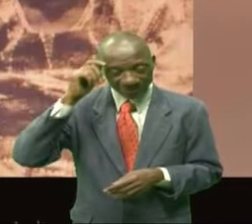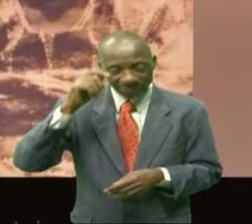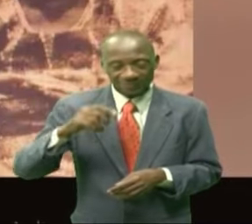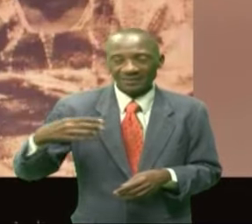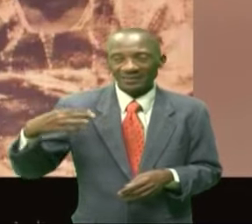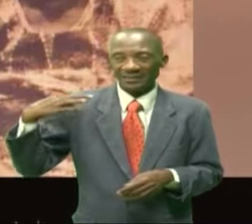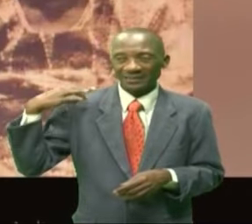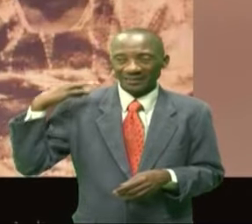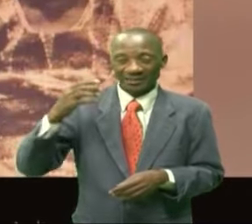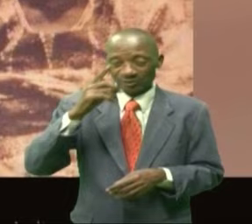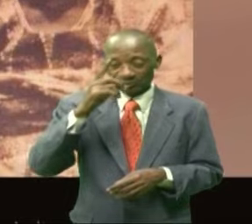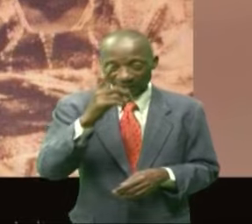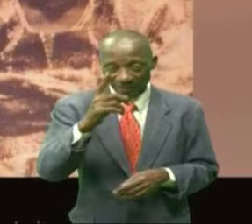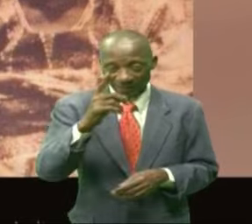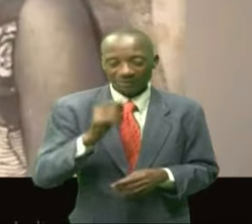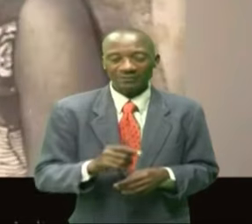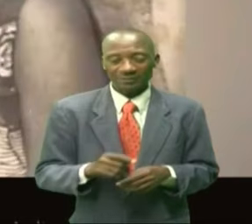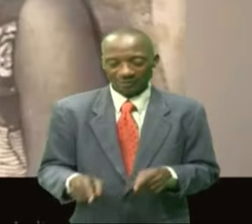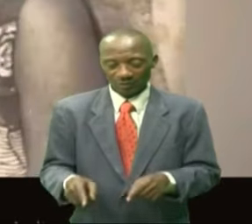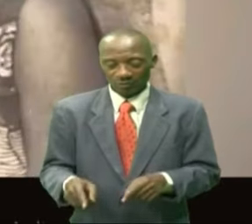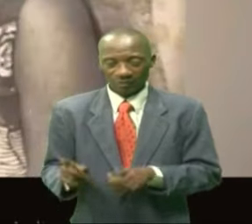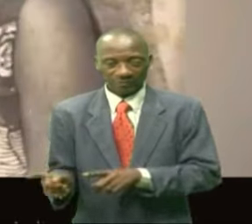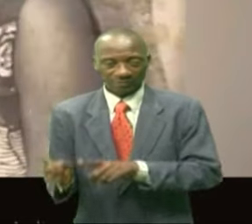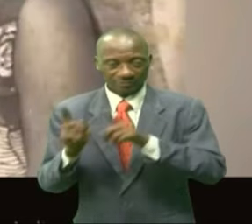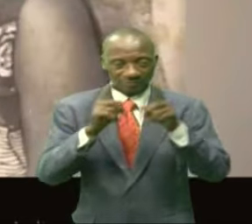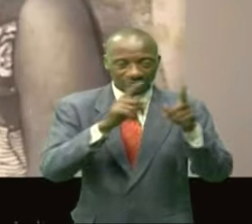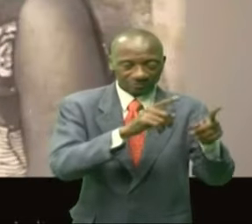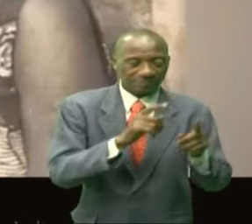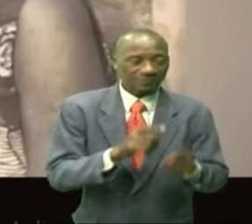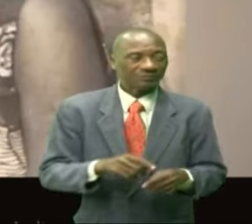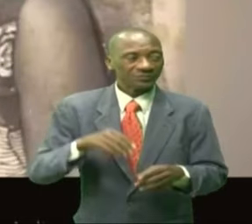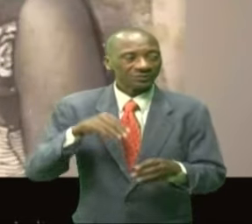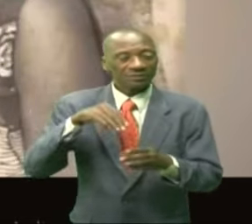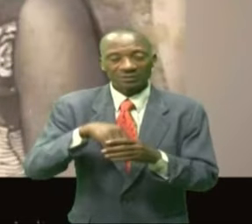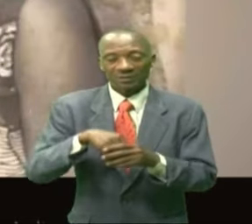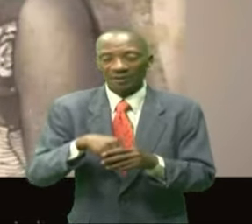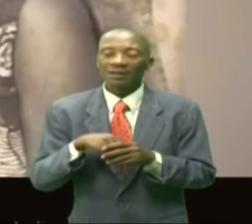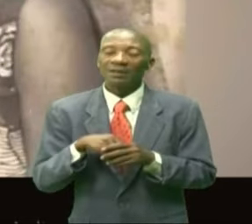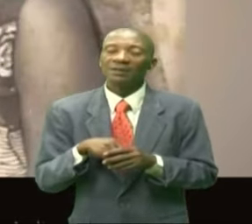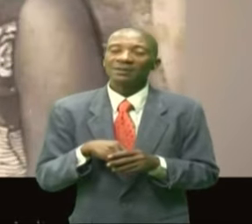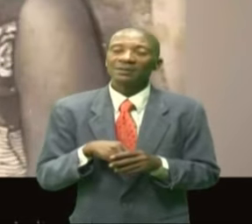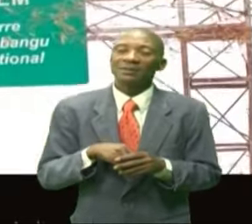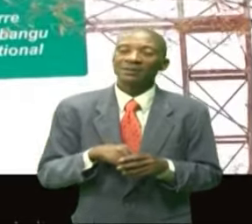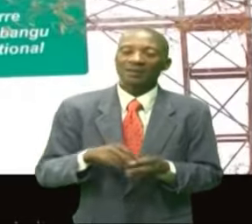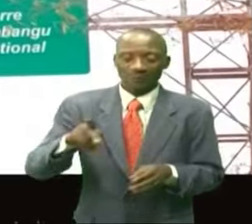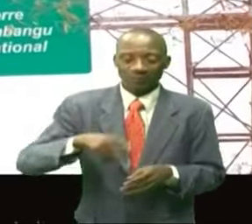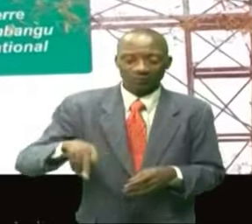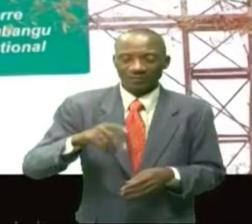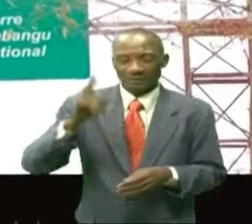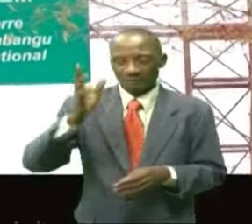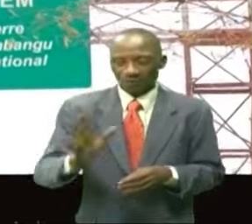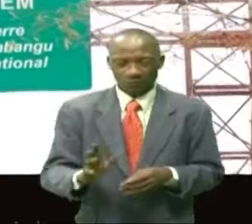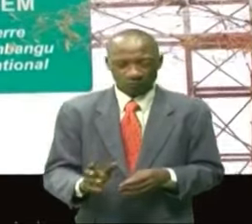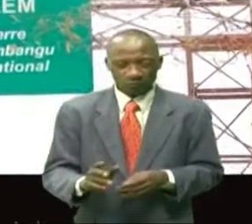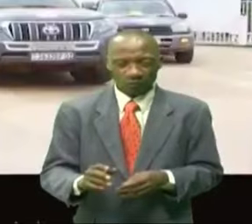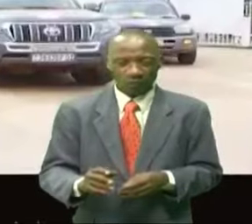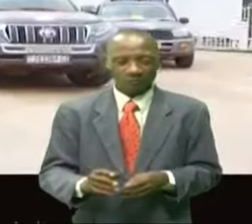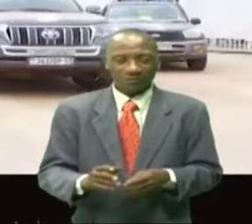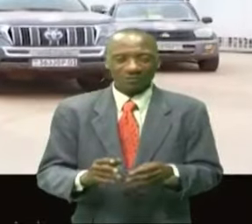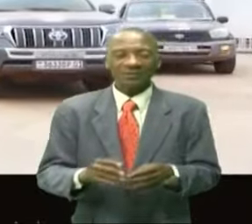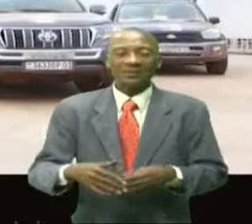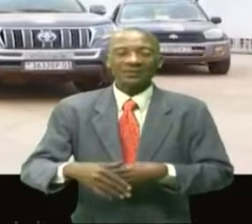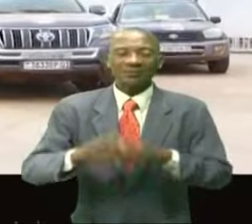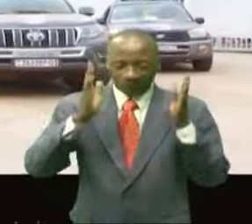conduit l'église des mères de maître, Maman Mwilu, même plusieurs années fait parler d'elle. Un acte de bravoure qui n'a pas